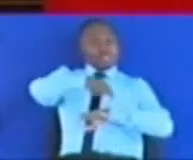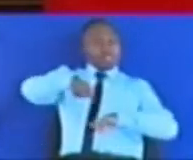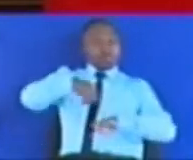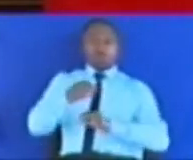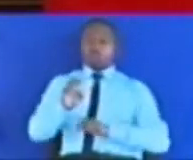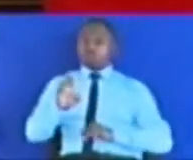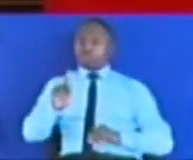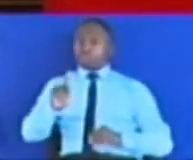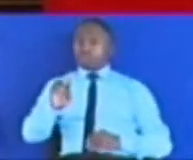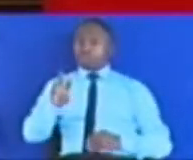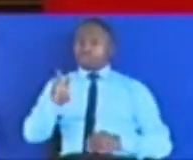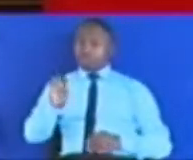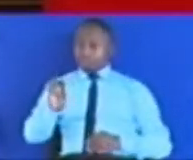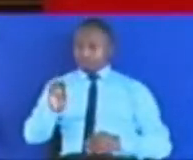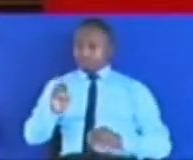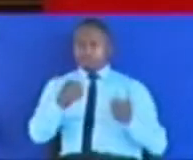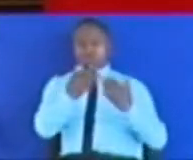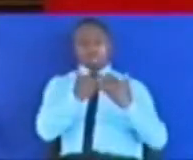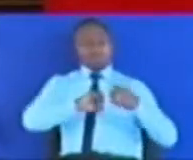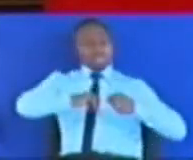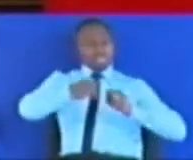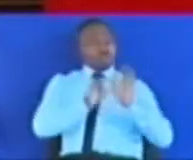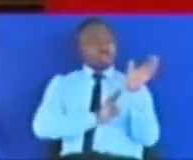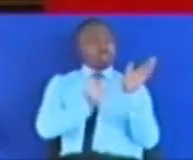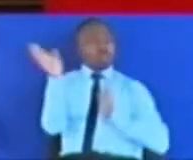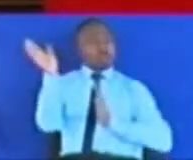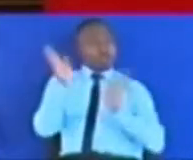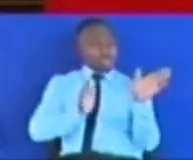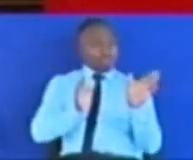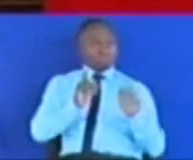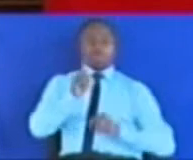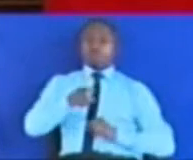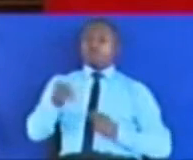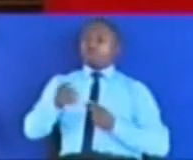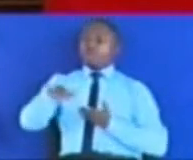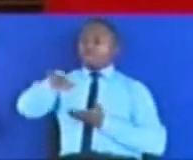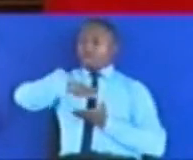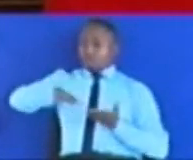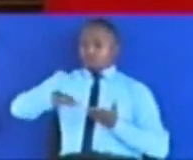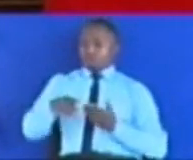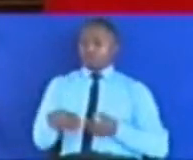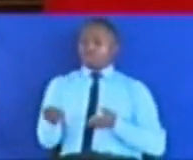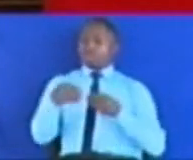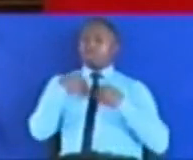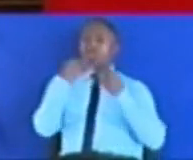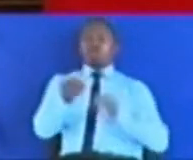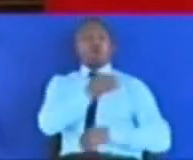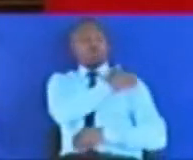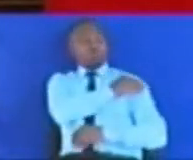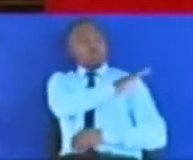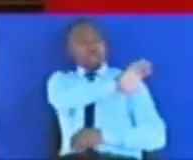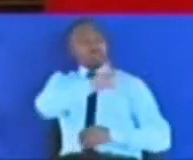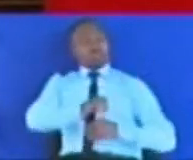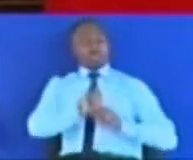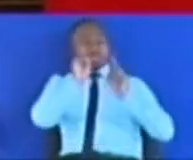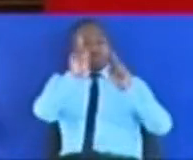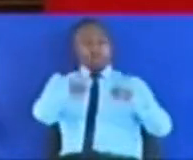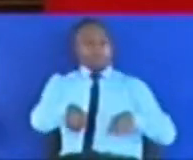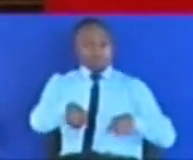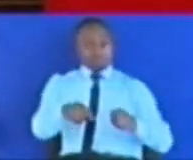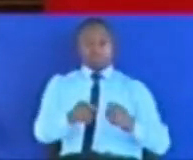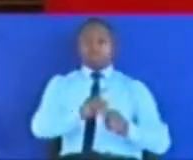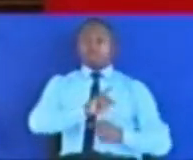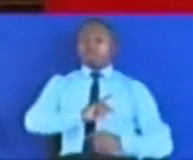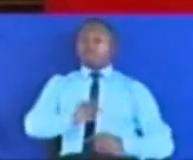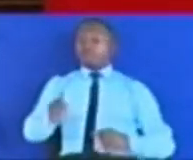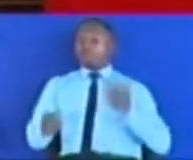za kijiografia, iwe kama eneo linalotoa huduma kama self contained, huduma zote ziweze kupatikana, kwa sababu